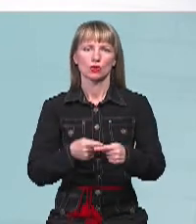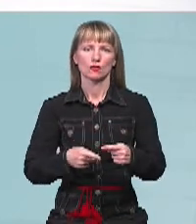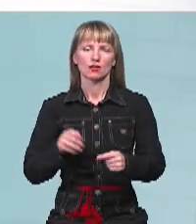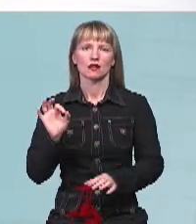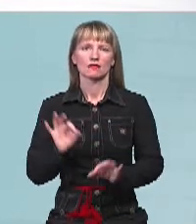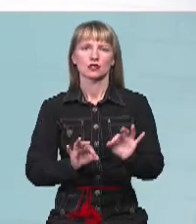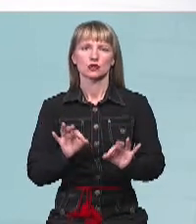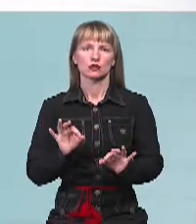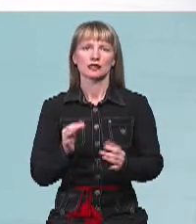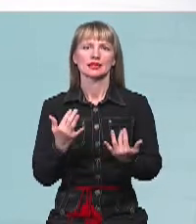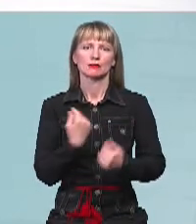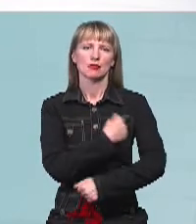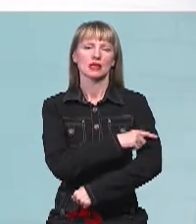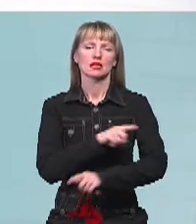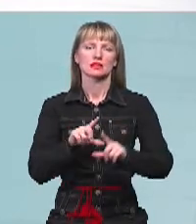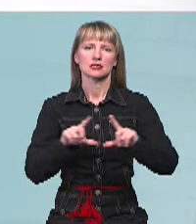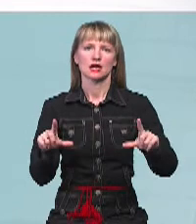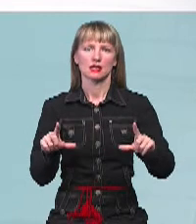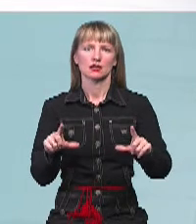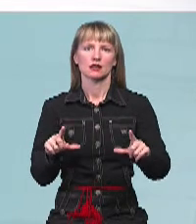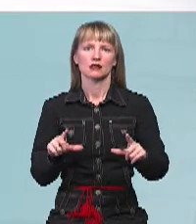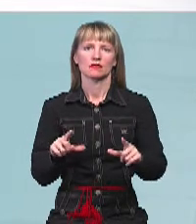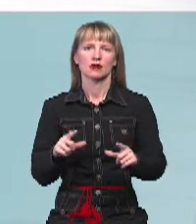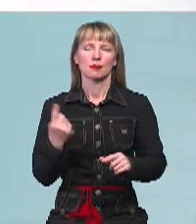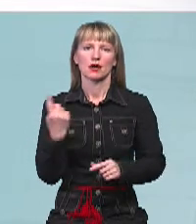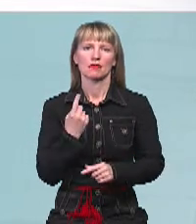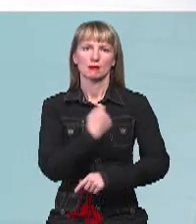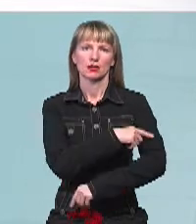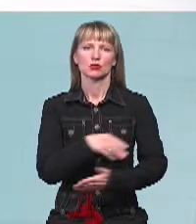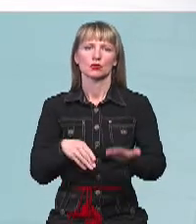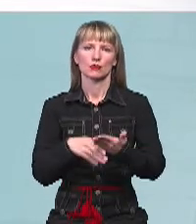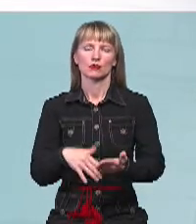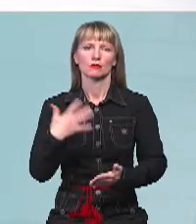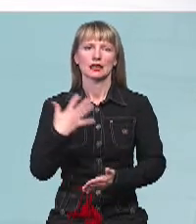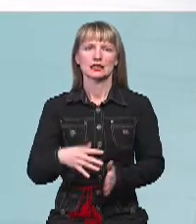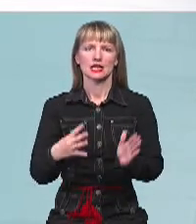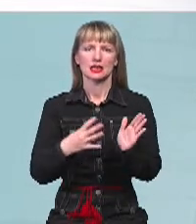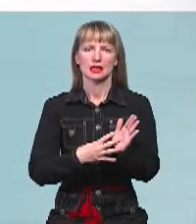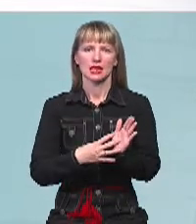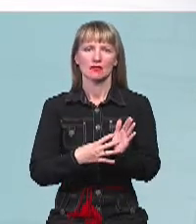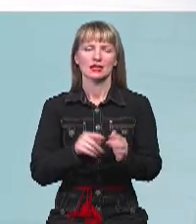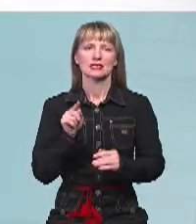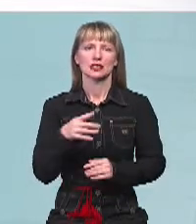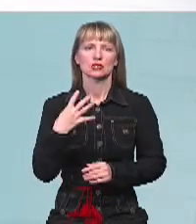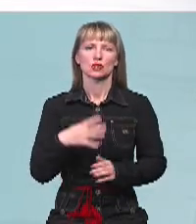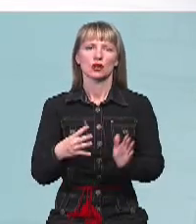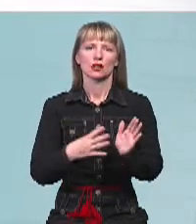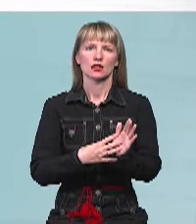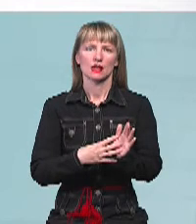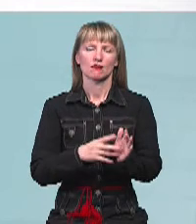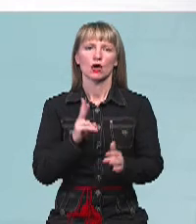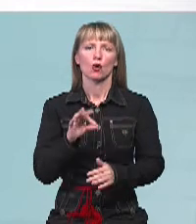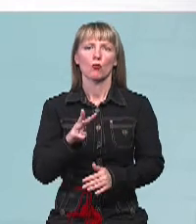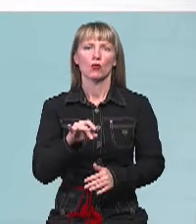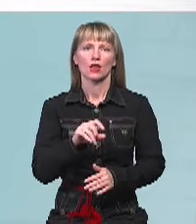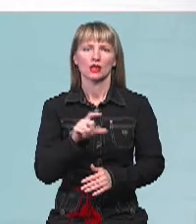71,5%. Кількість медичних закладів первинної медичної допомоги – 59. З них 49 –